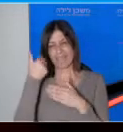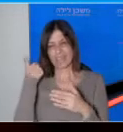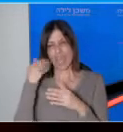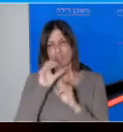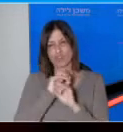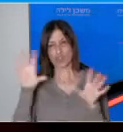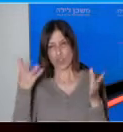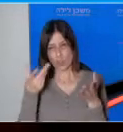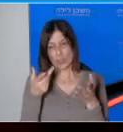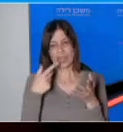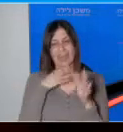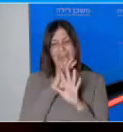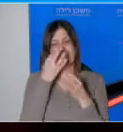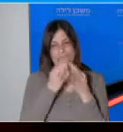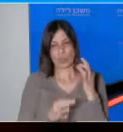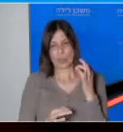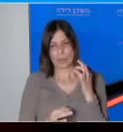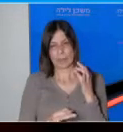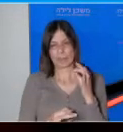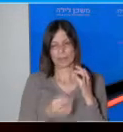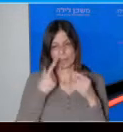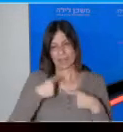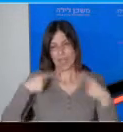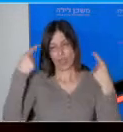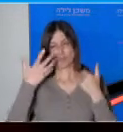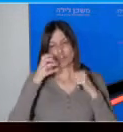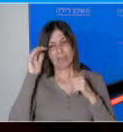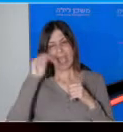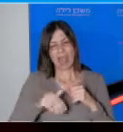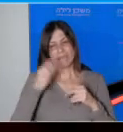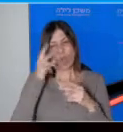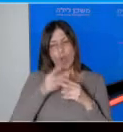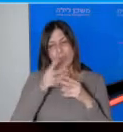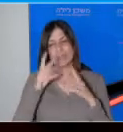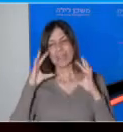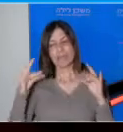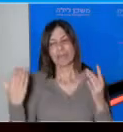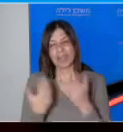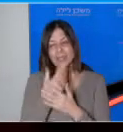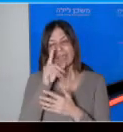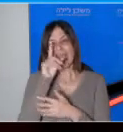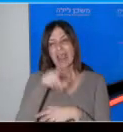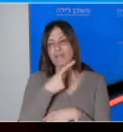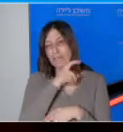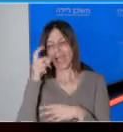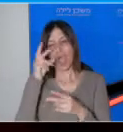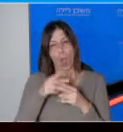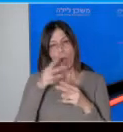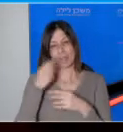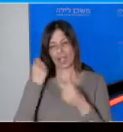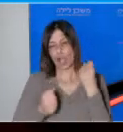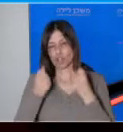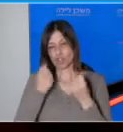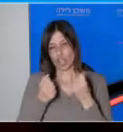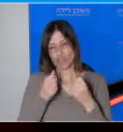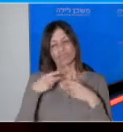השידור רק על הנתונים מהיום. 60,000 חולים נדבקים חדשים, 1,100 חולים קשה. עוד פעם,